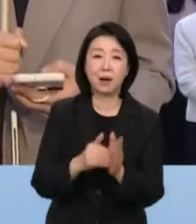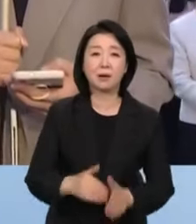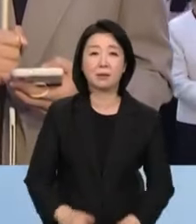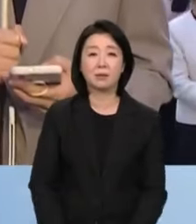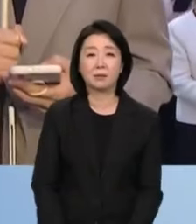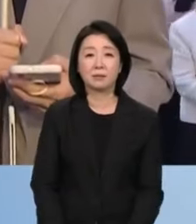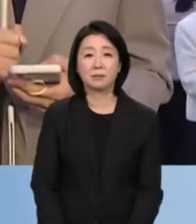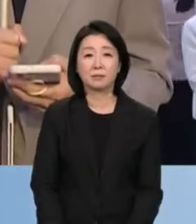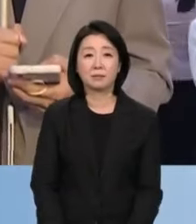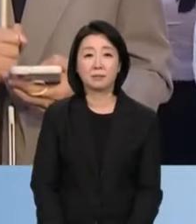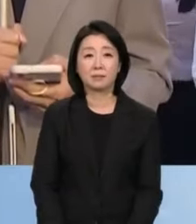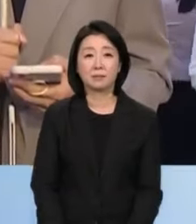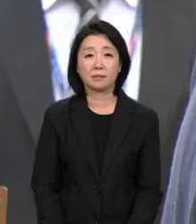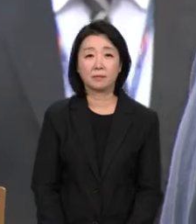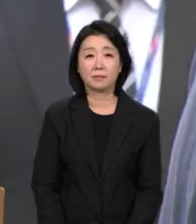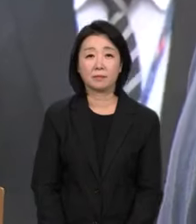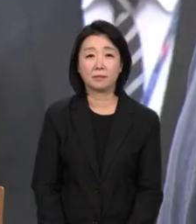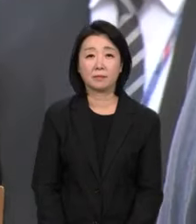들어보겠습니다.